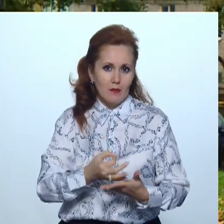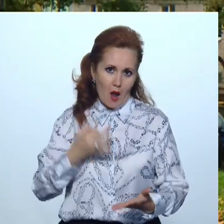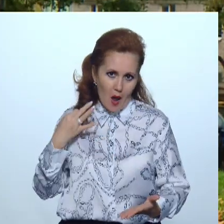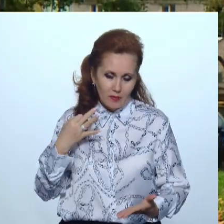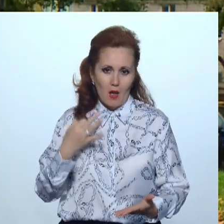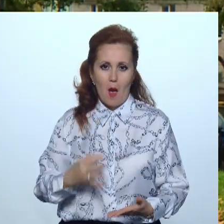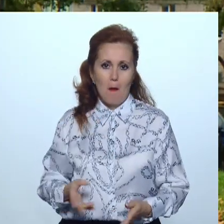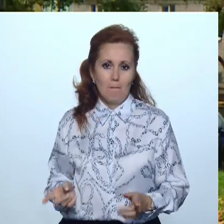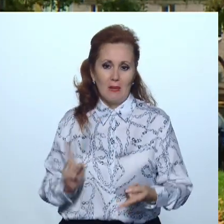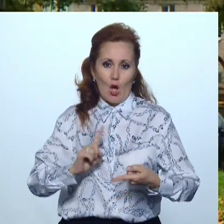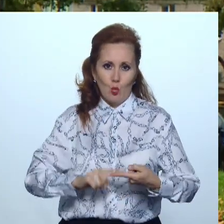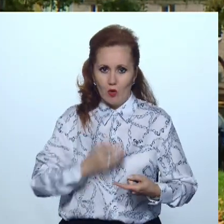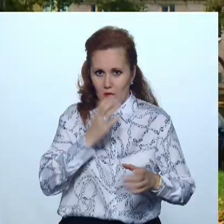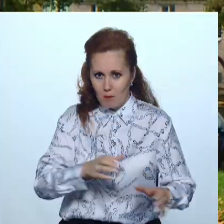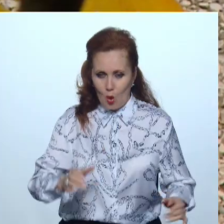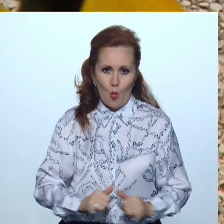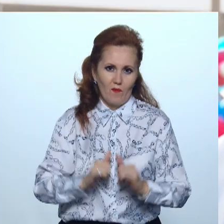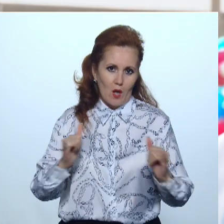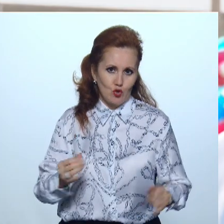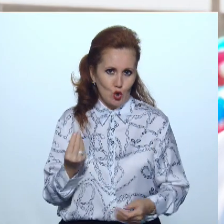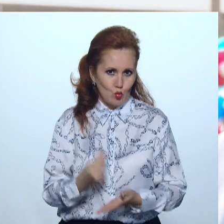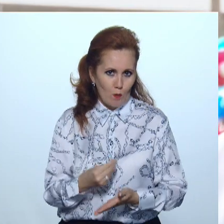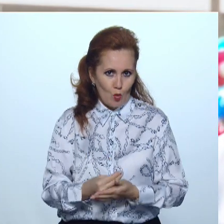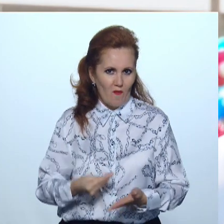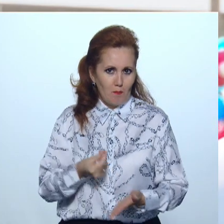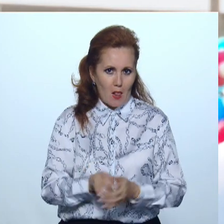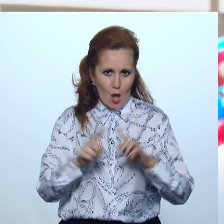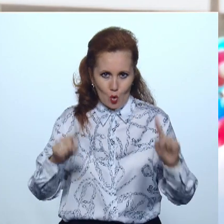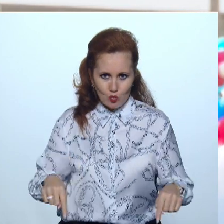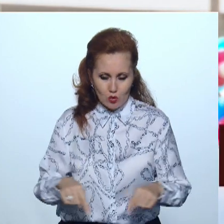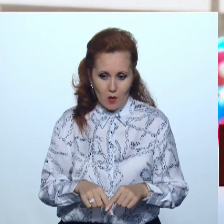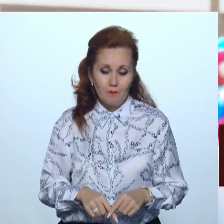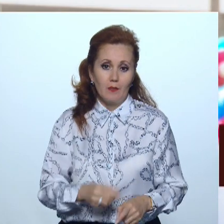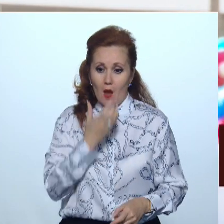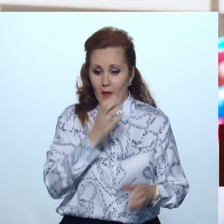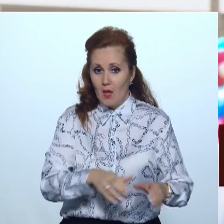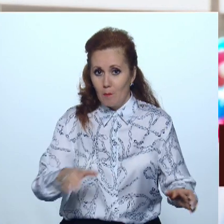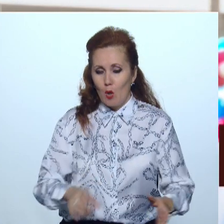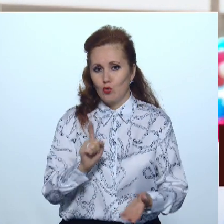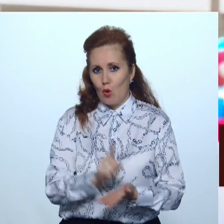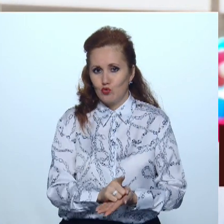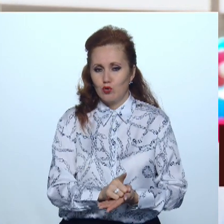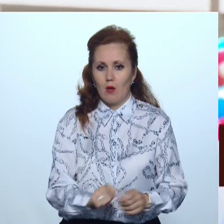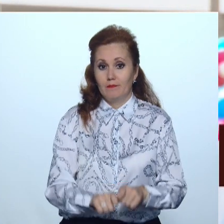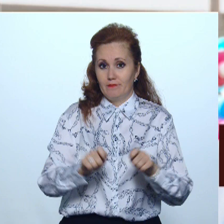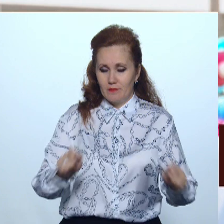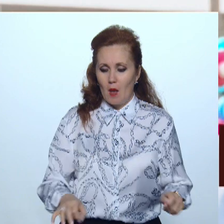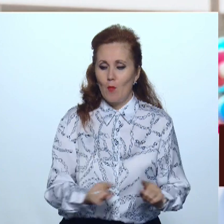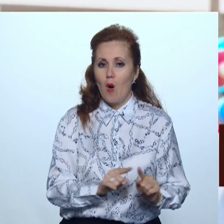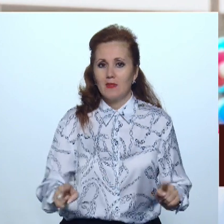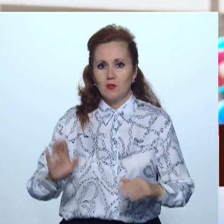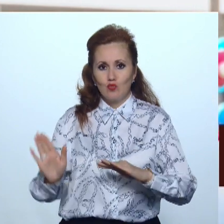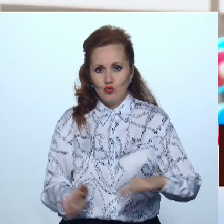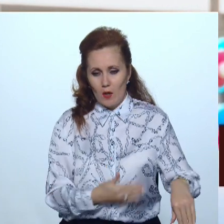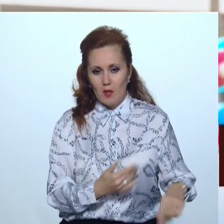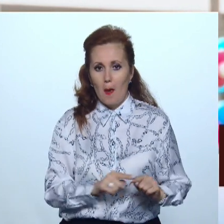подключение увеличит и суммы в платежках. Подача энергоносителя должна осуществляться по истечении 5 суток.